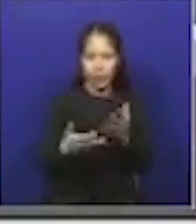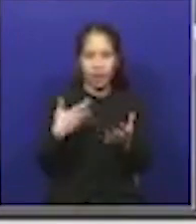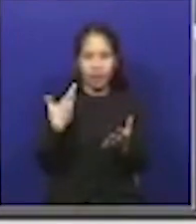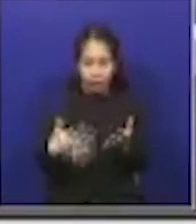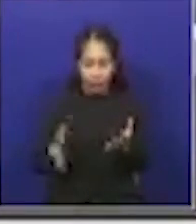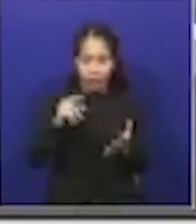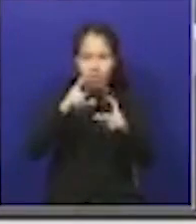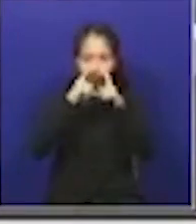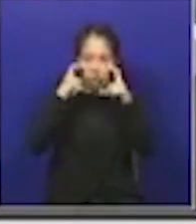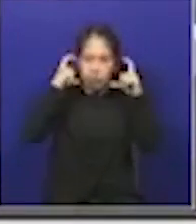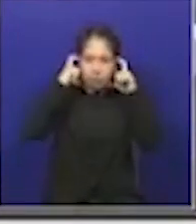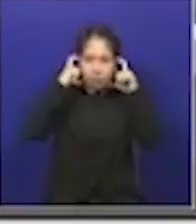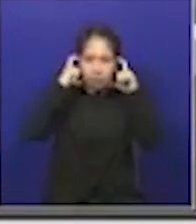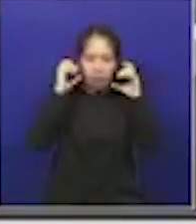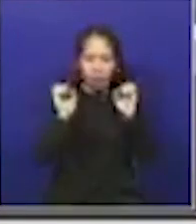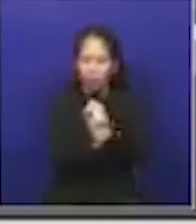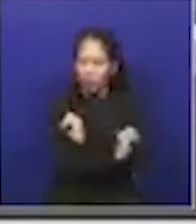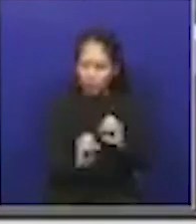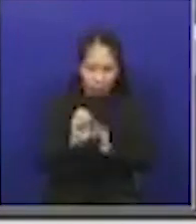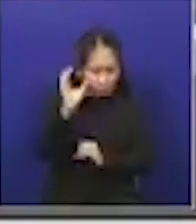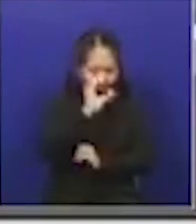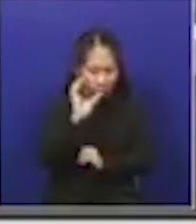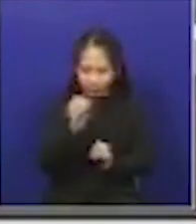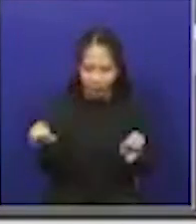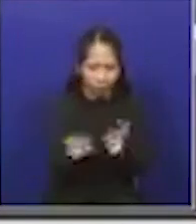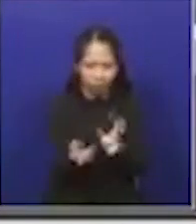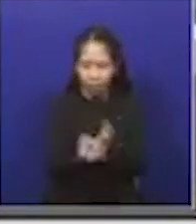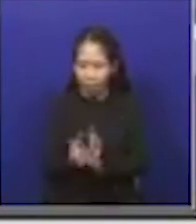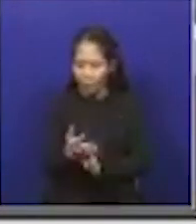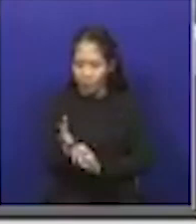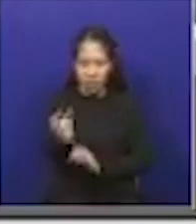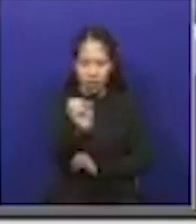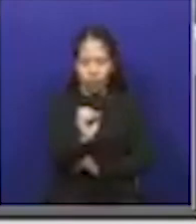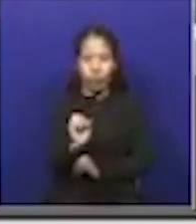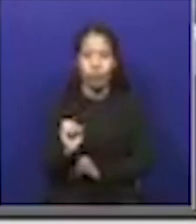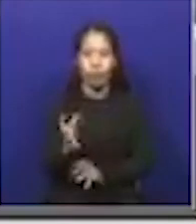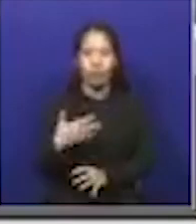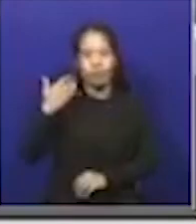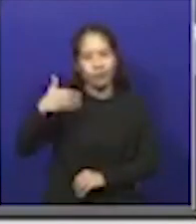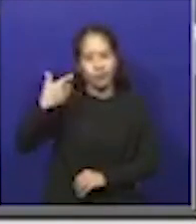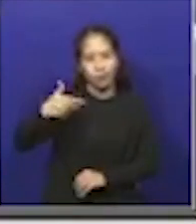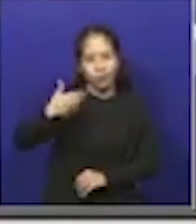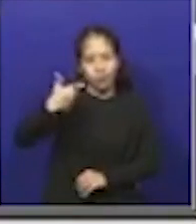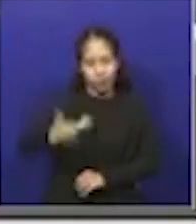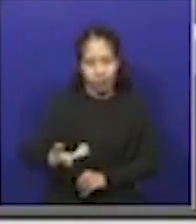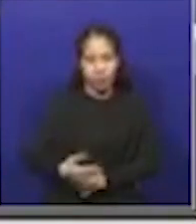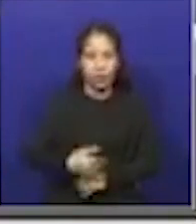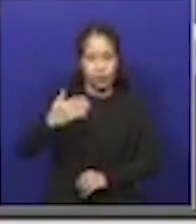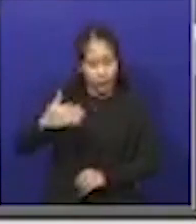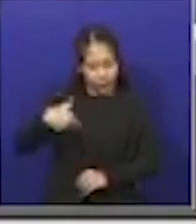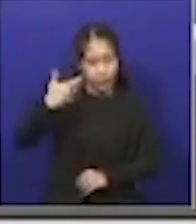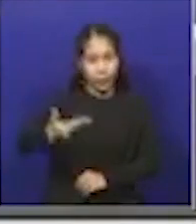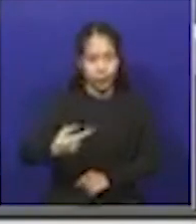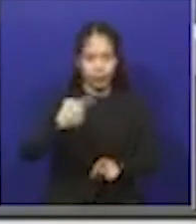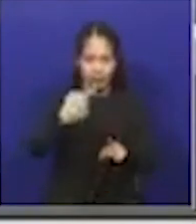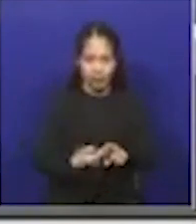น้ากากอนามัยอย่างรุนแรงต่อมาอีกนะครับสถานการณ์ข้ามมาถึงเดือน